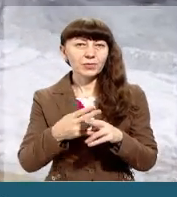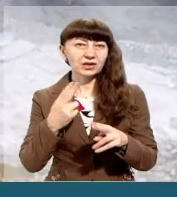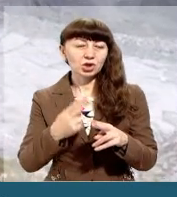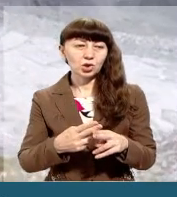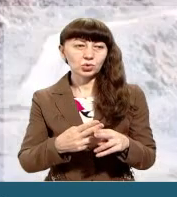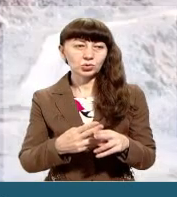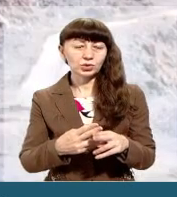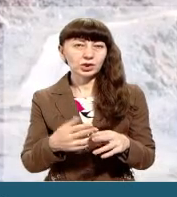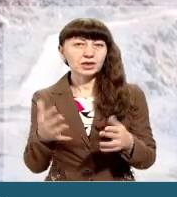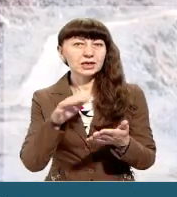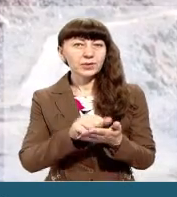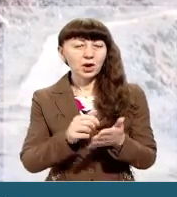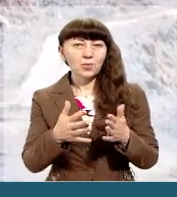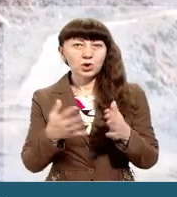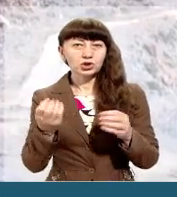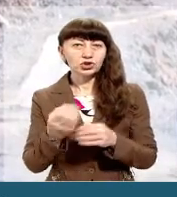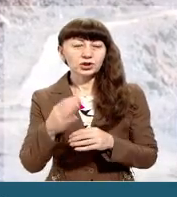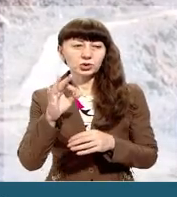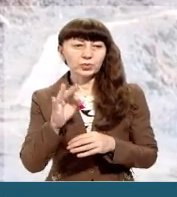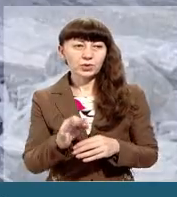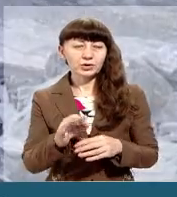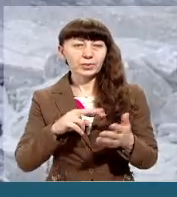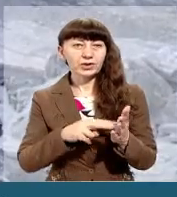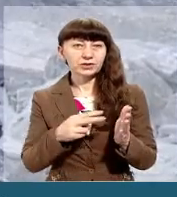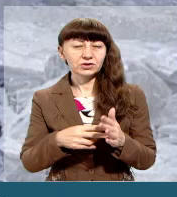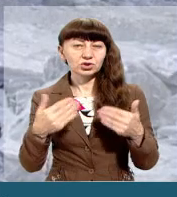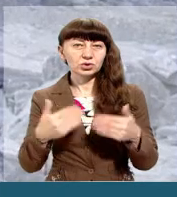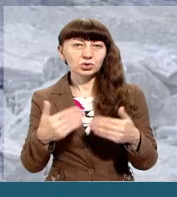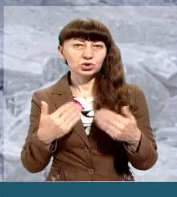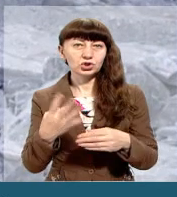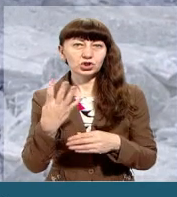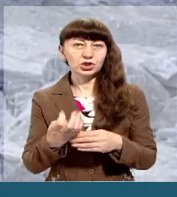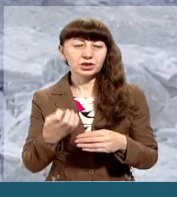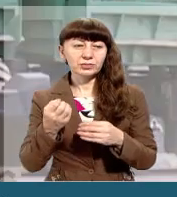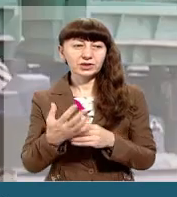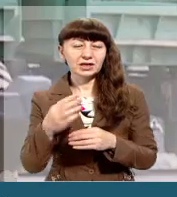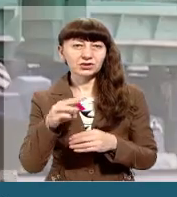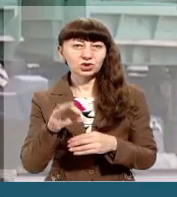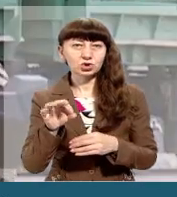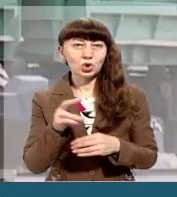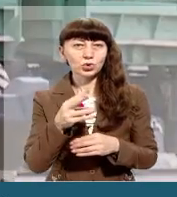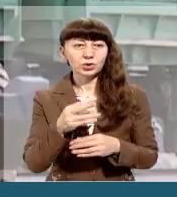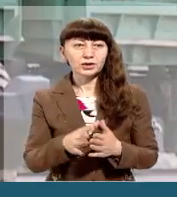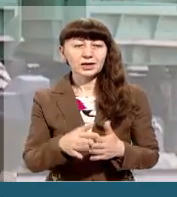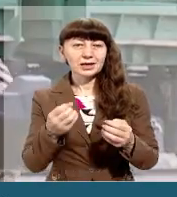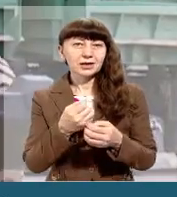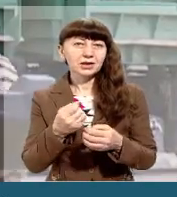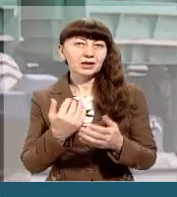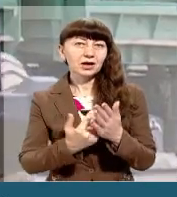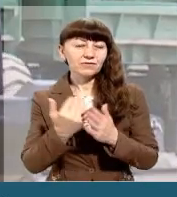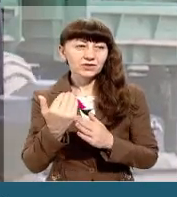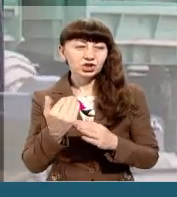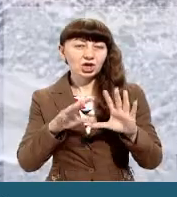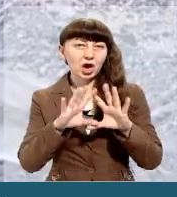металлургической отрасли, которая занимает более 14%, планируется изготовить 415 тысяч тонн продукции, что превышает